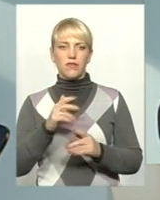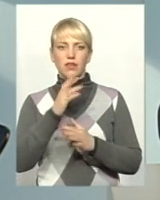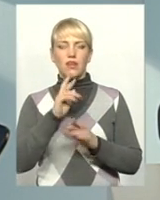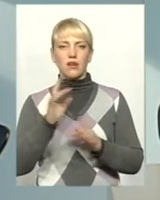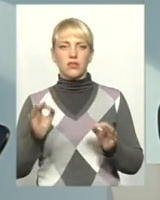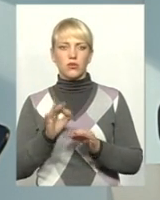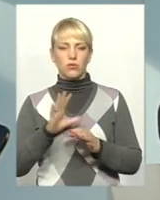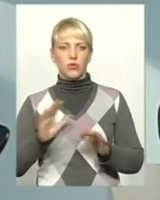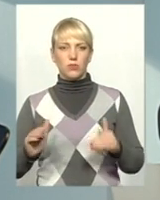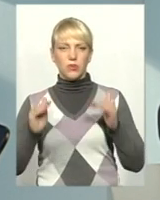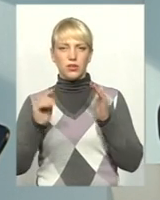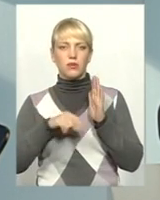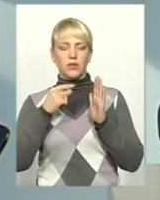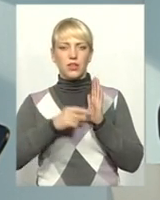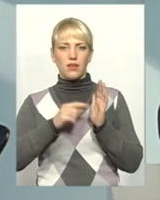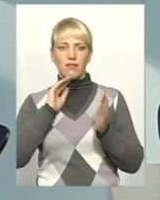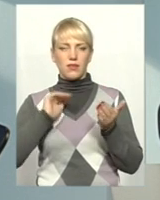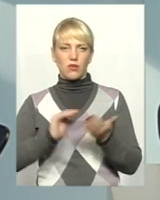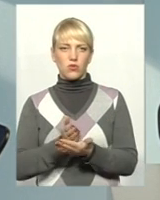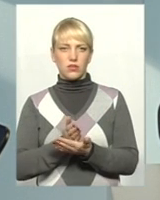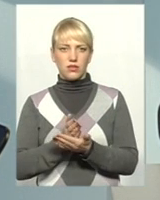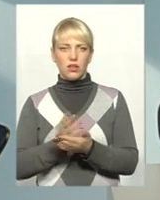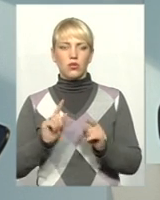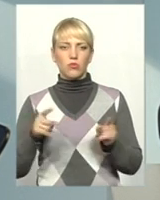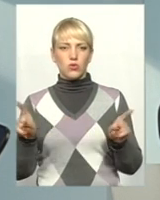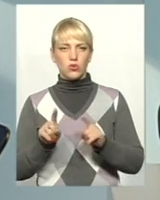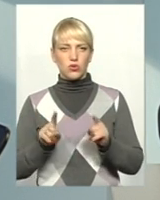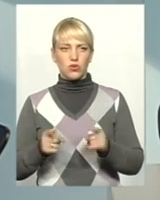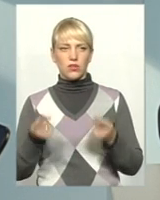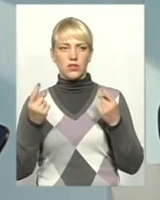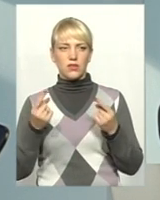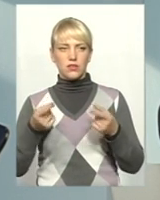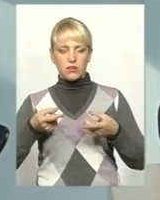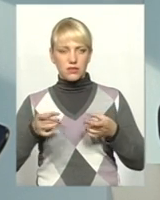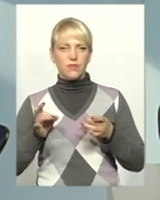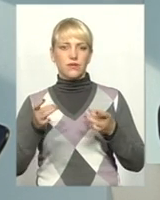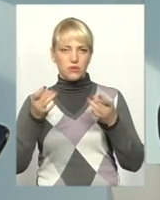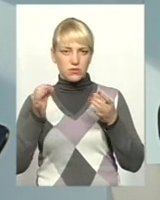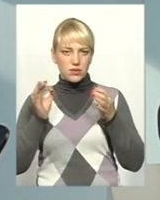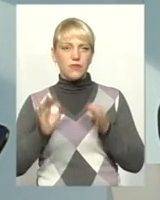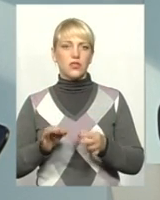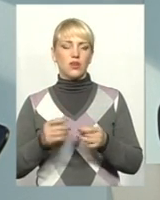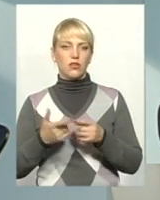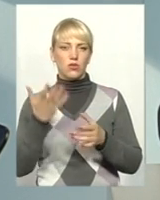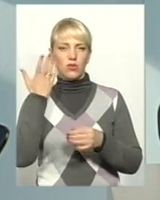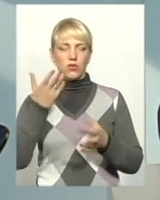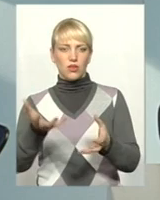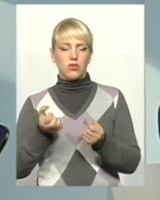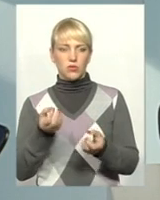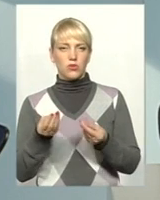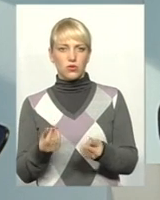було піднято питання якості, тому що, звичайно, отримавши кошти,